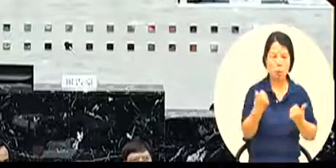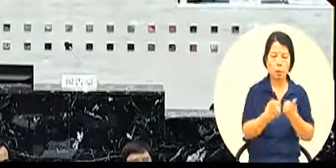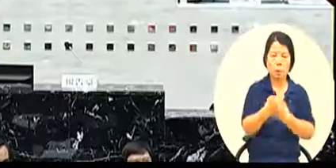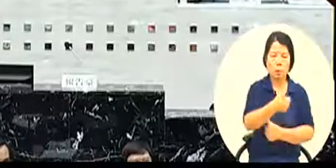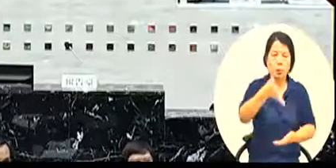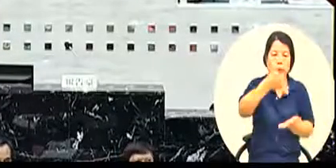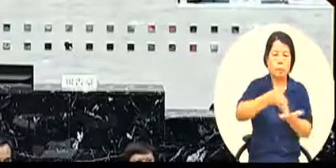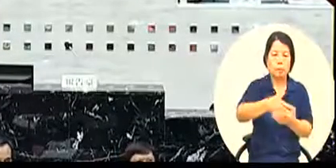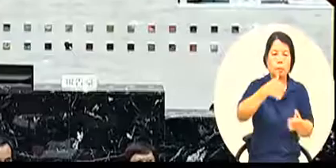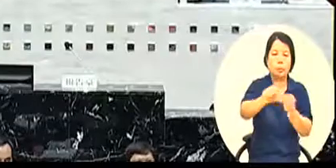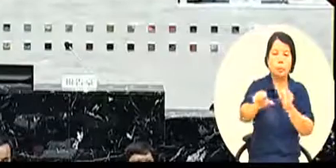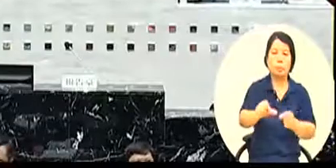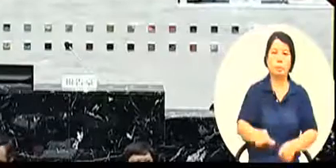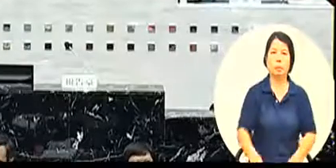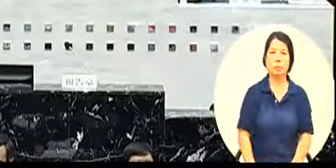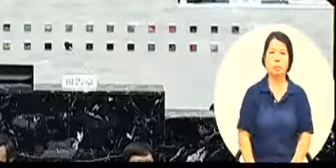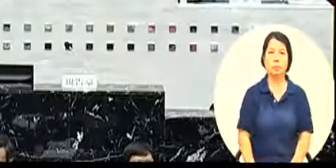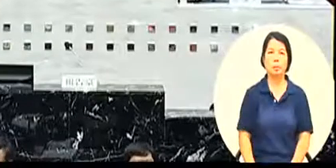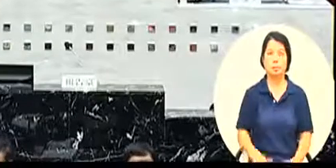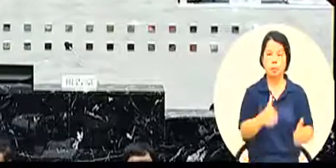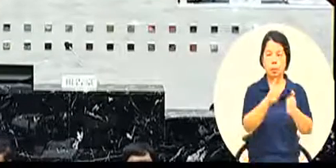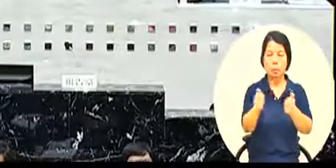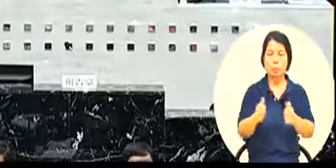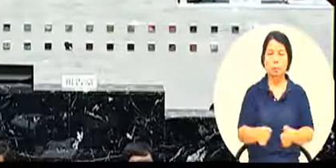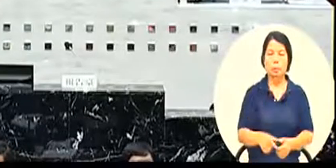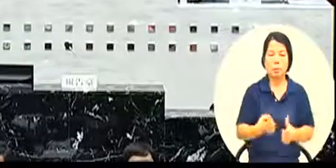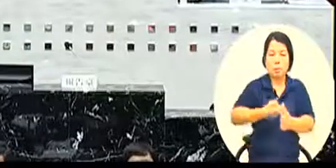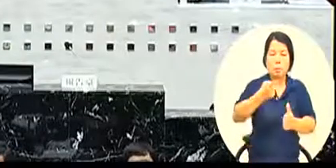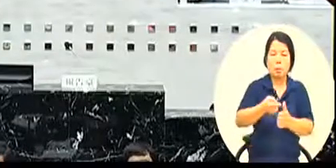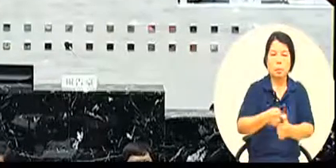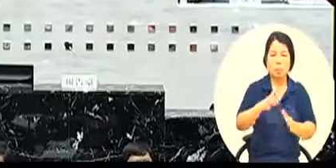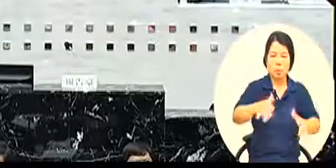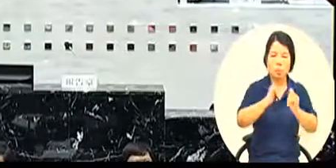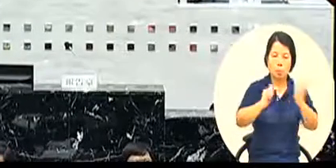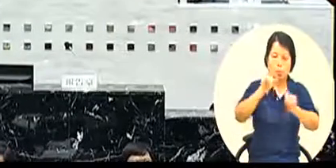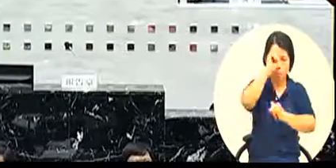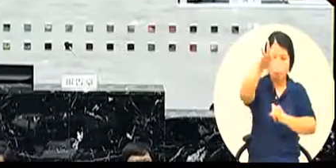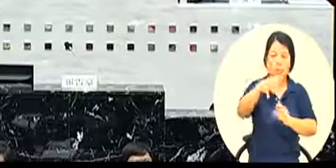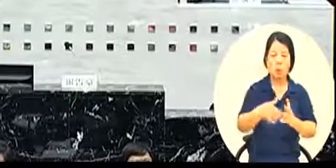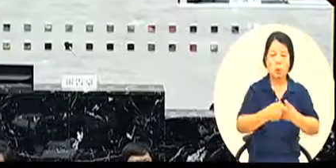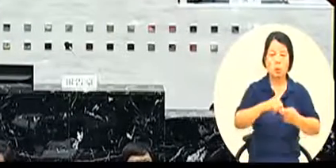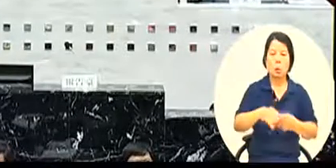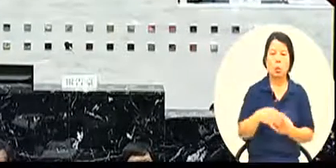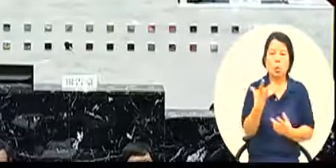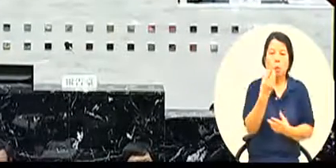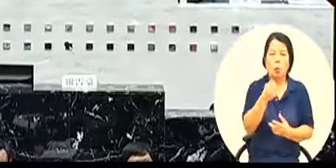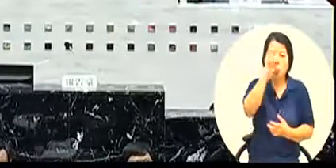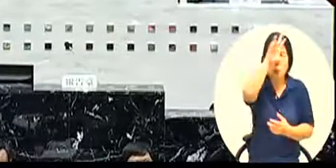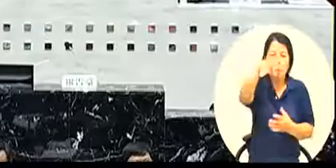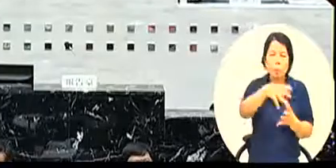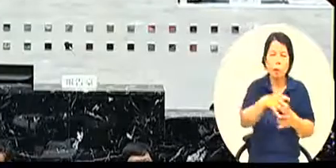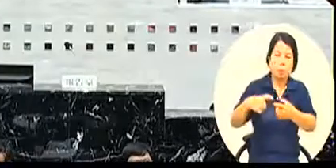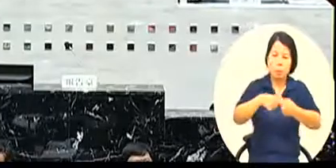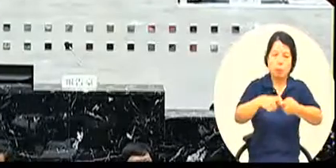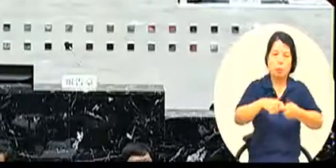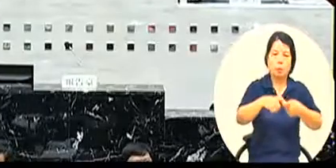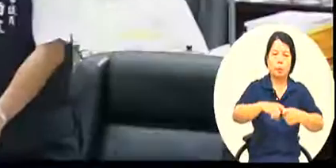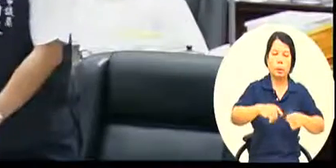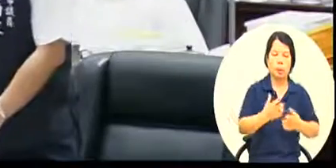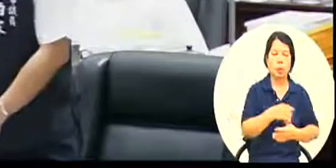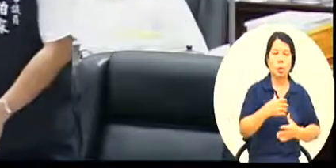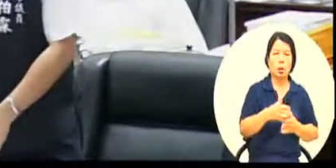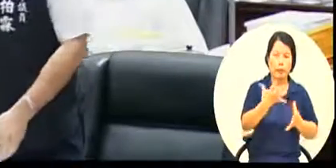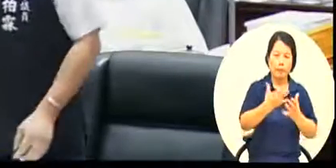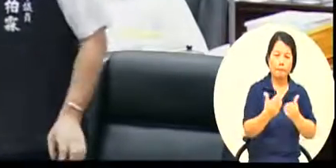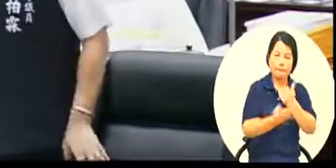钟。 好，谢谢。首先谢谢民进党团以及那个无党联盟支持国民党这个提案。我想所